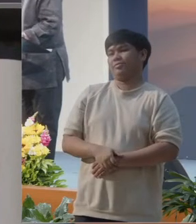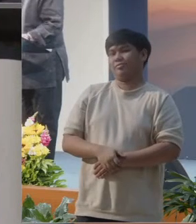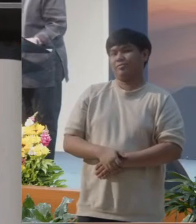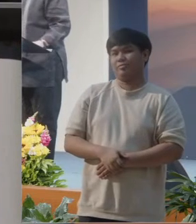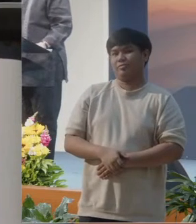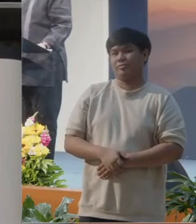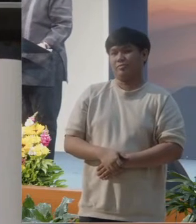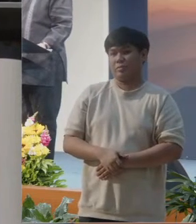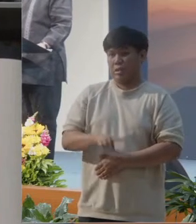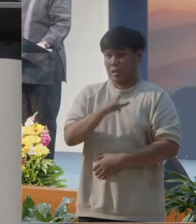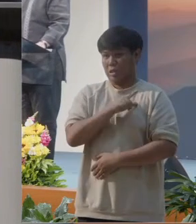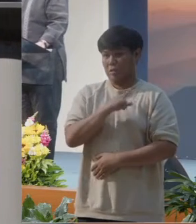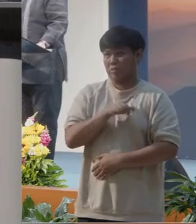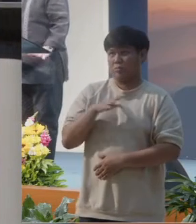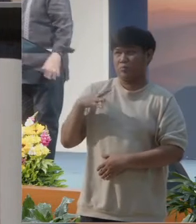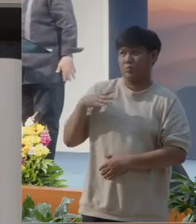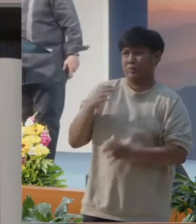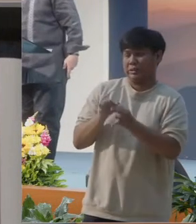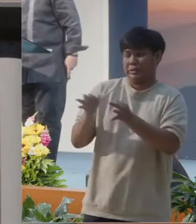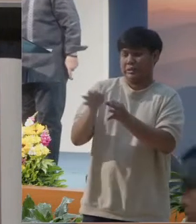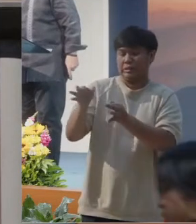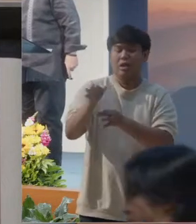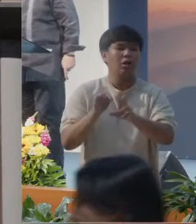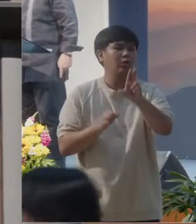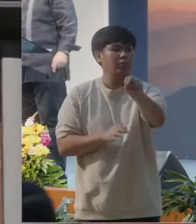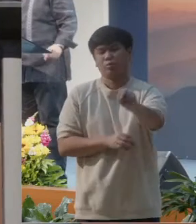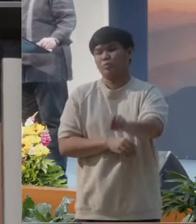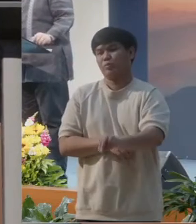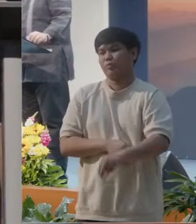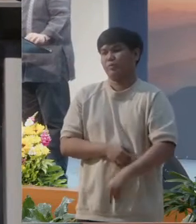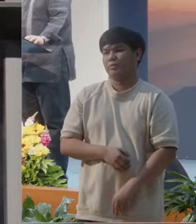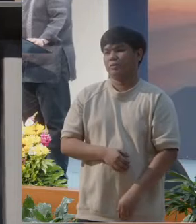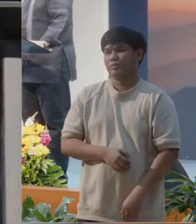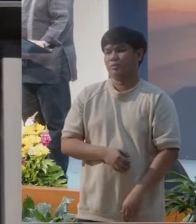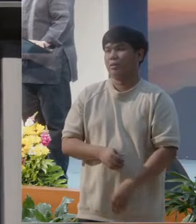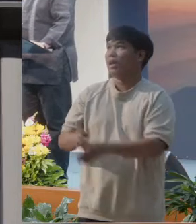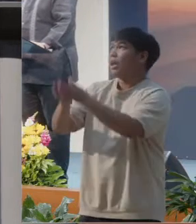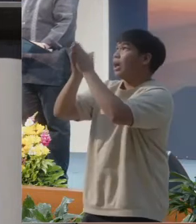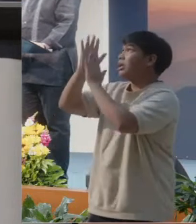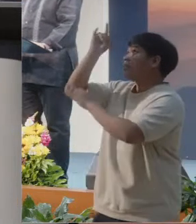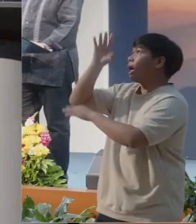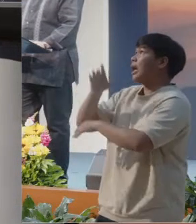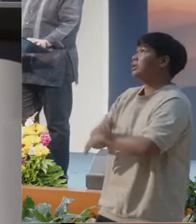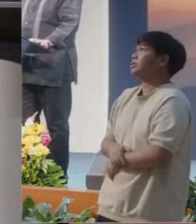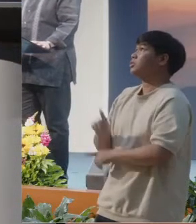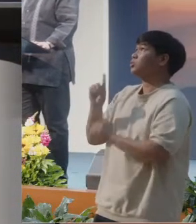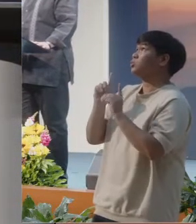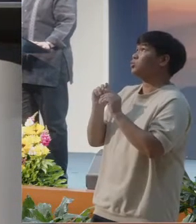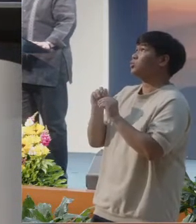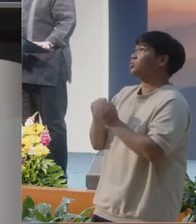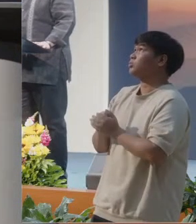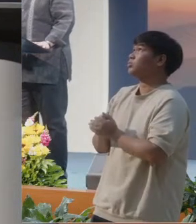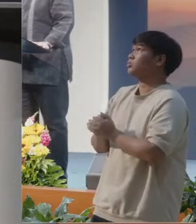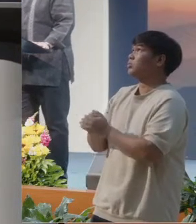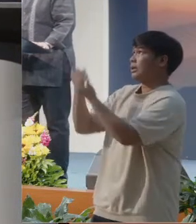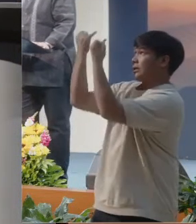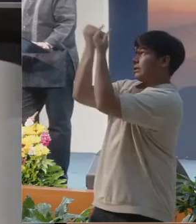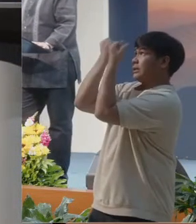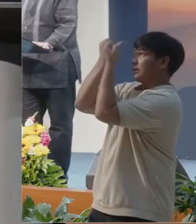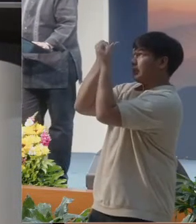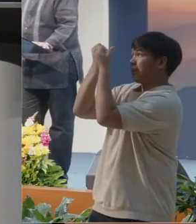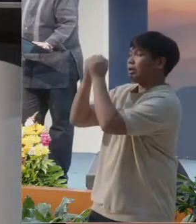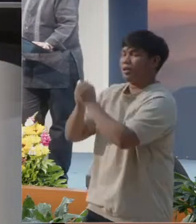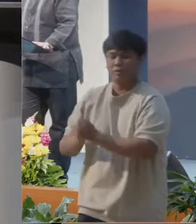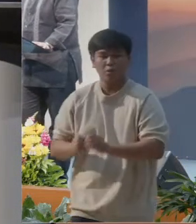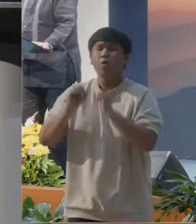Hindi po sila nagpatagal sa bagay na ito. Hindi po sila, sabi nga natin, hindi